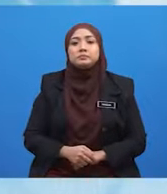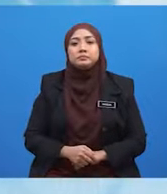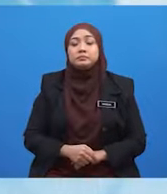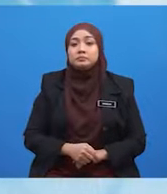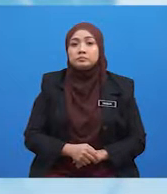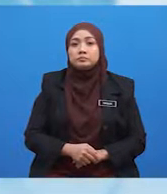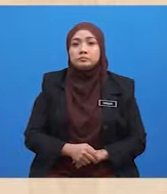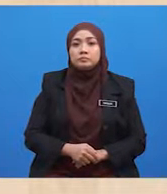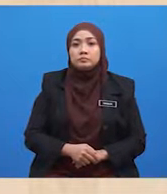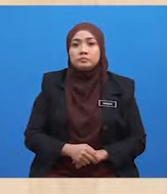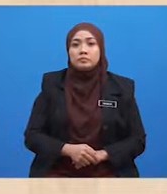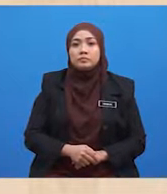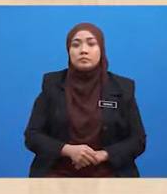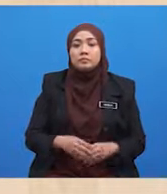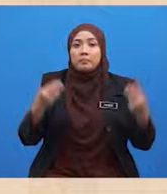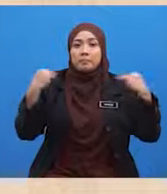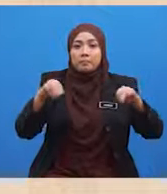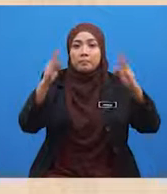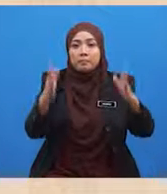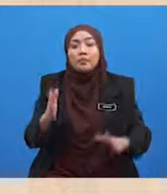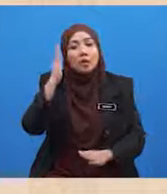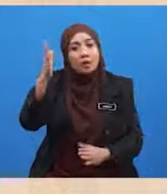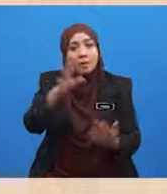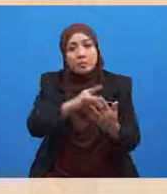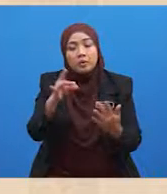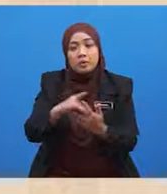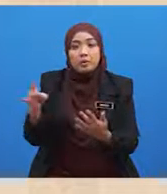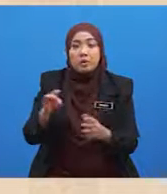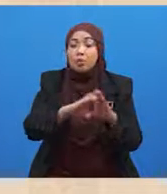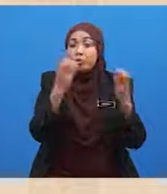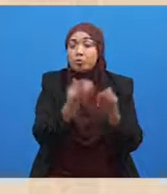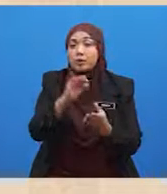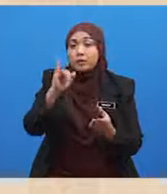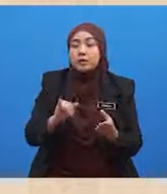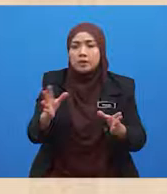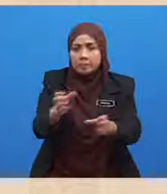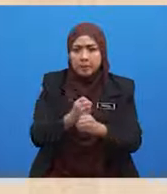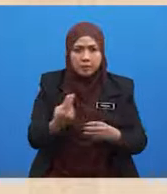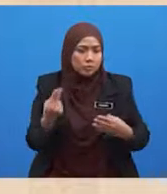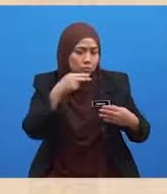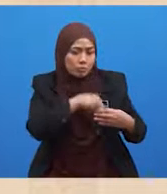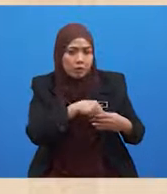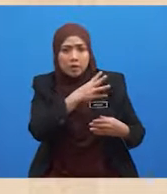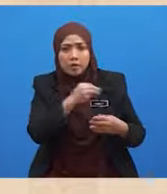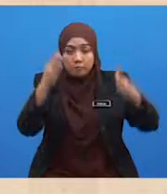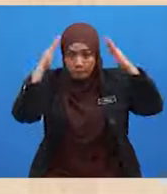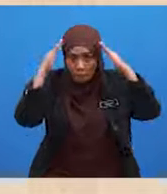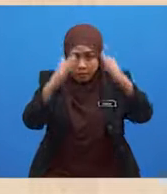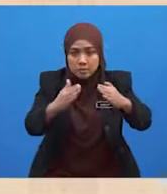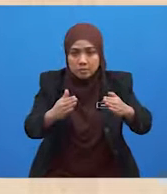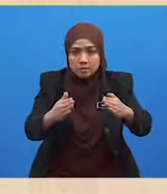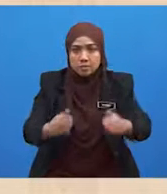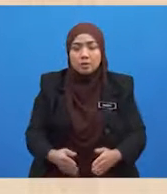kemudian pemasak akan memilih segmen yang menjanjikan keuntungan dan memfokuskan usaha